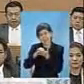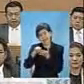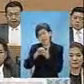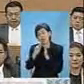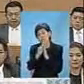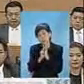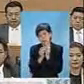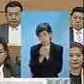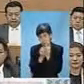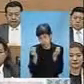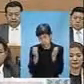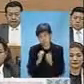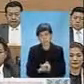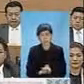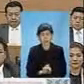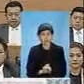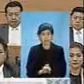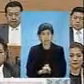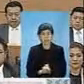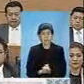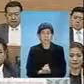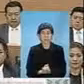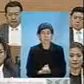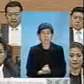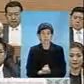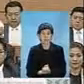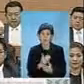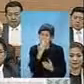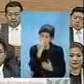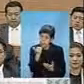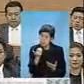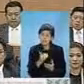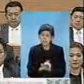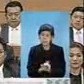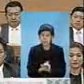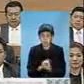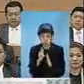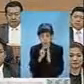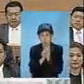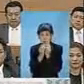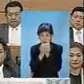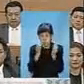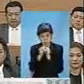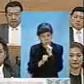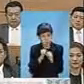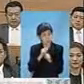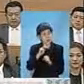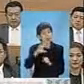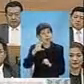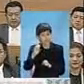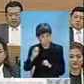ธรรมนูญณปัจจุบันเพราะว่าตอนที่รัฐธรรมนูญ50ออกมา